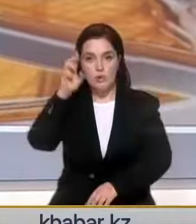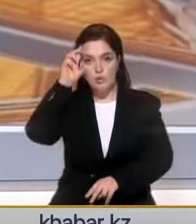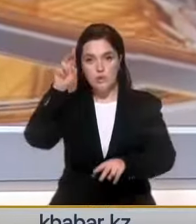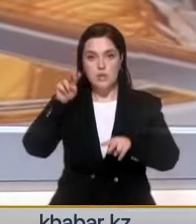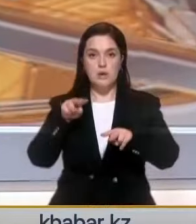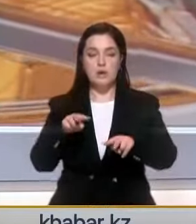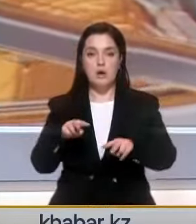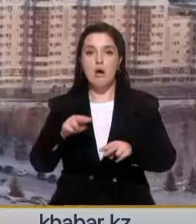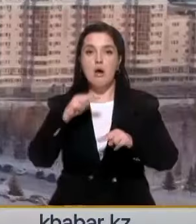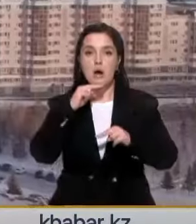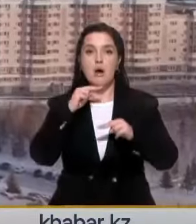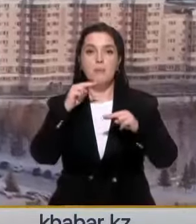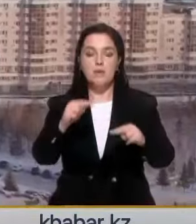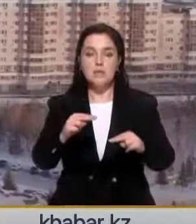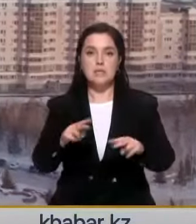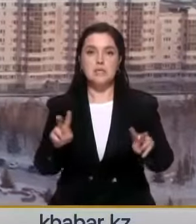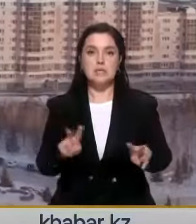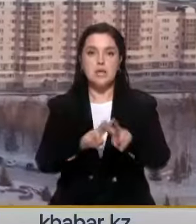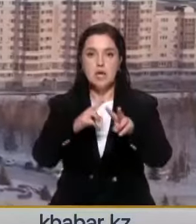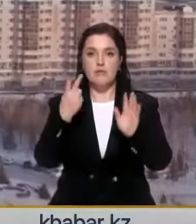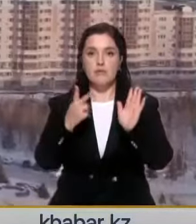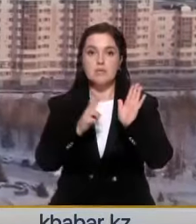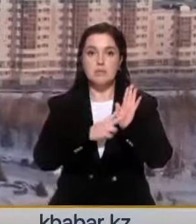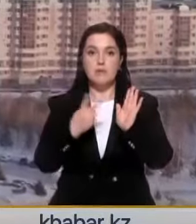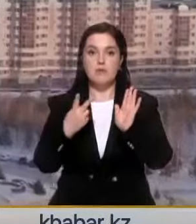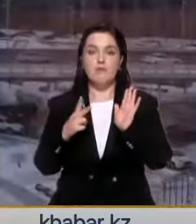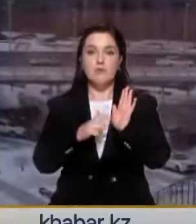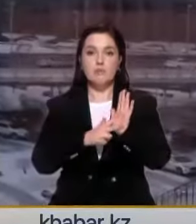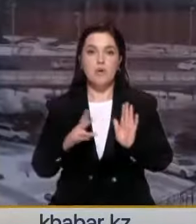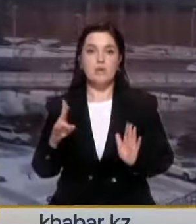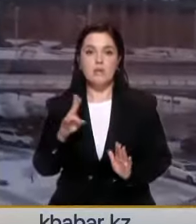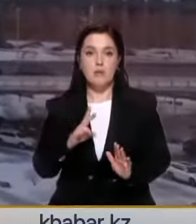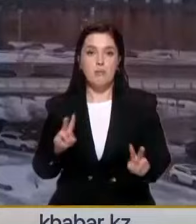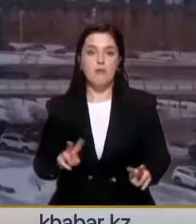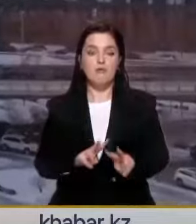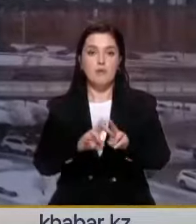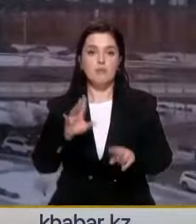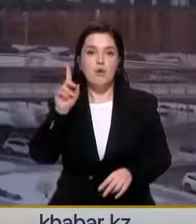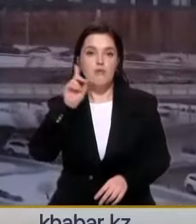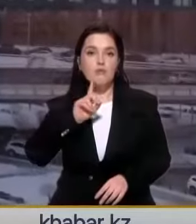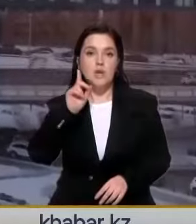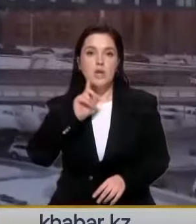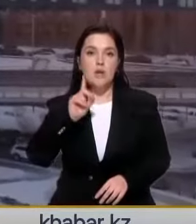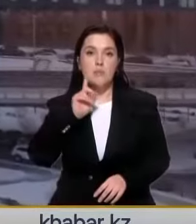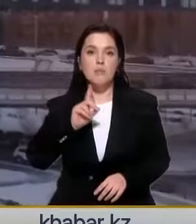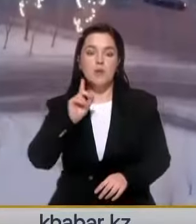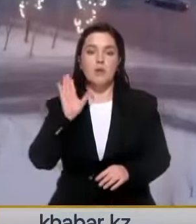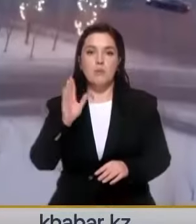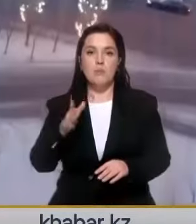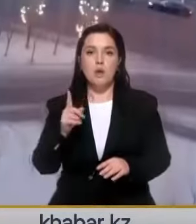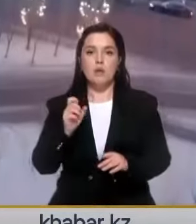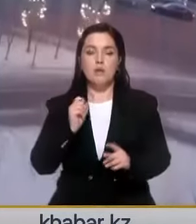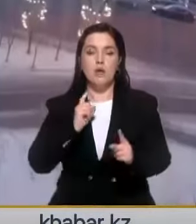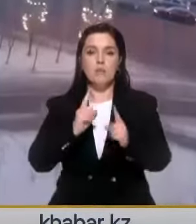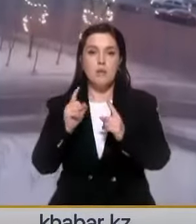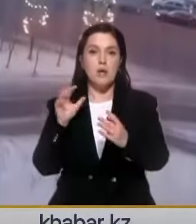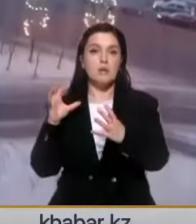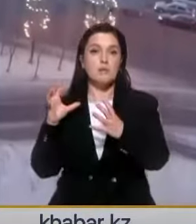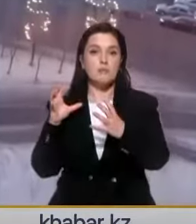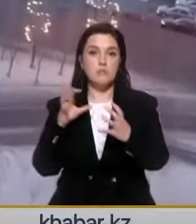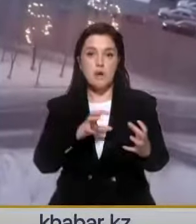обратилась к жителям столицы сообщается что 27 и 28 ноября в Астане ведут временные ограничения на передвижение